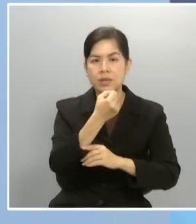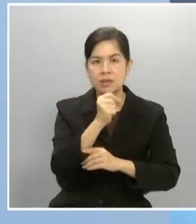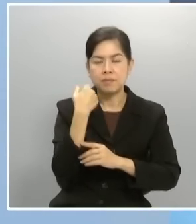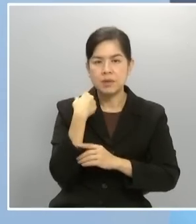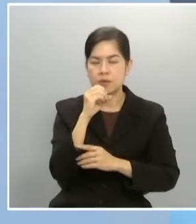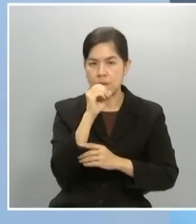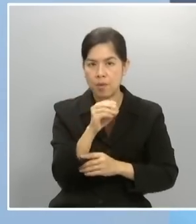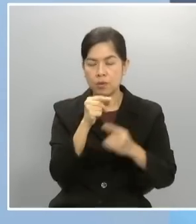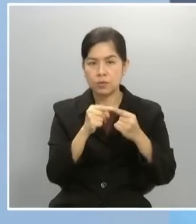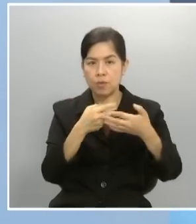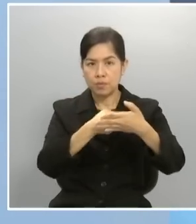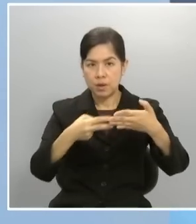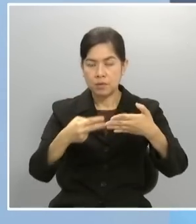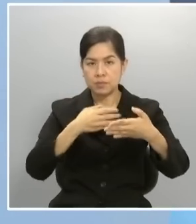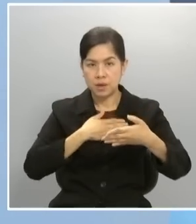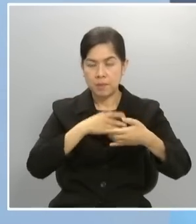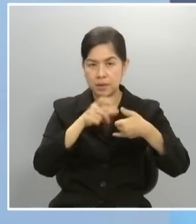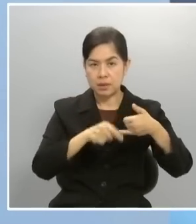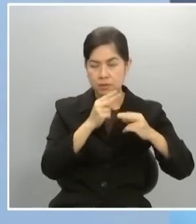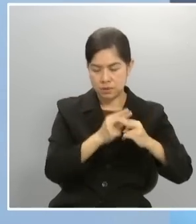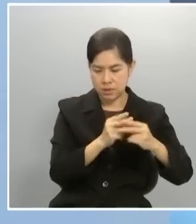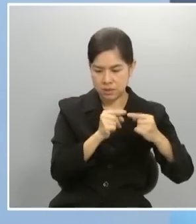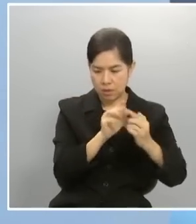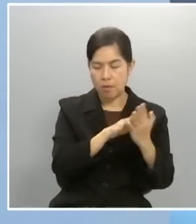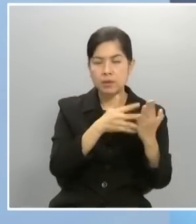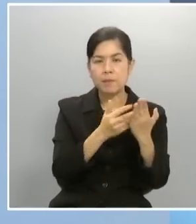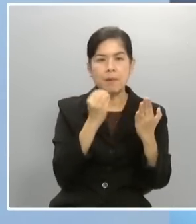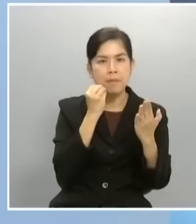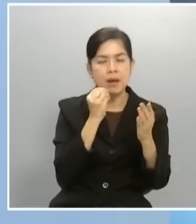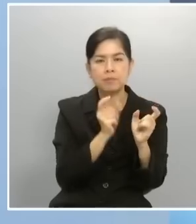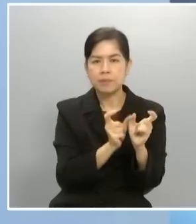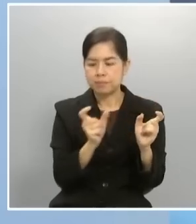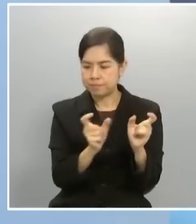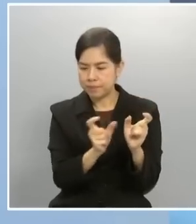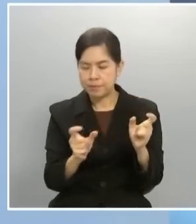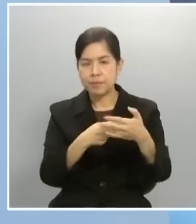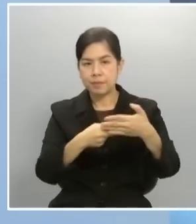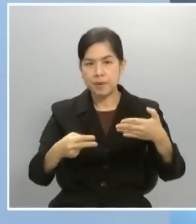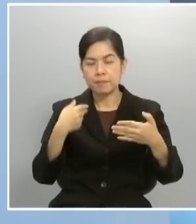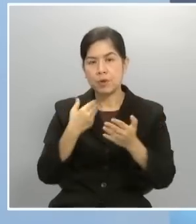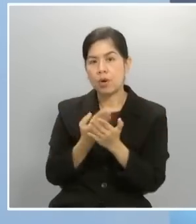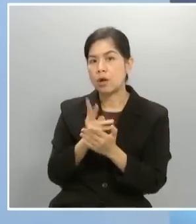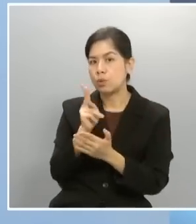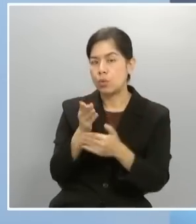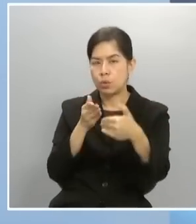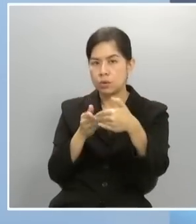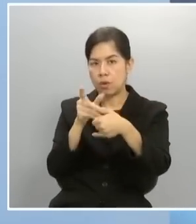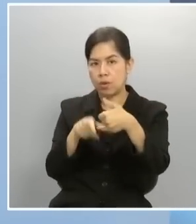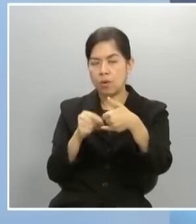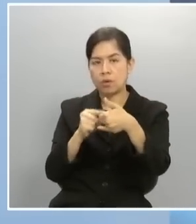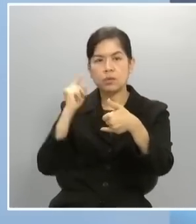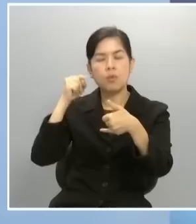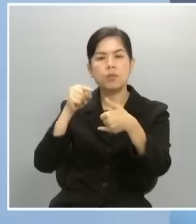ฉบับนี้ตามที่ข้าพเจ้านายจุดจุดๆอยู่บ้านเลขที่นี้อยู่กรุงเทพมหานครได้กู้ยืมเงินนางสาวอริษราทอง